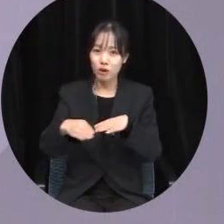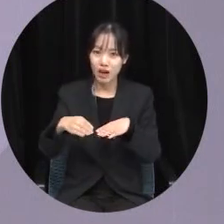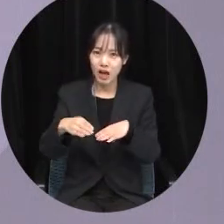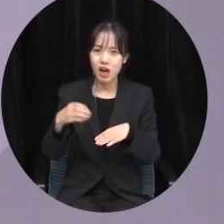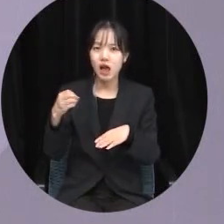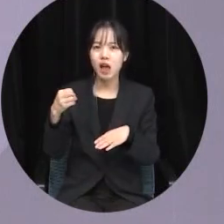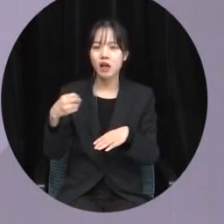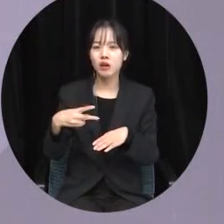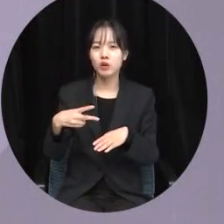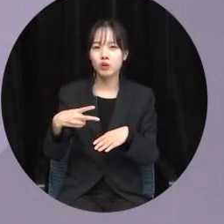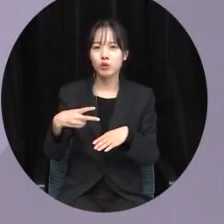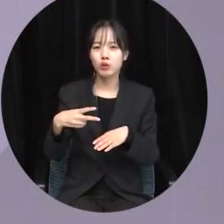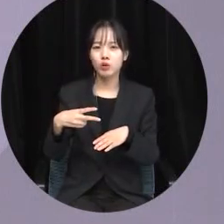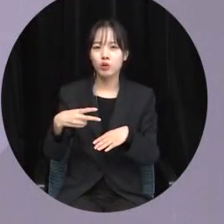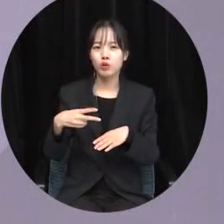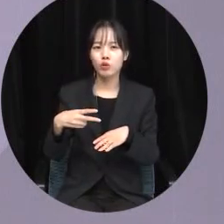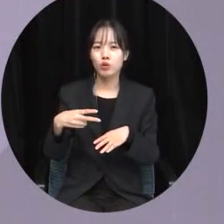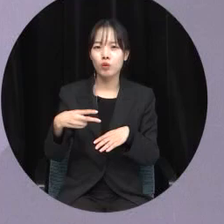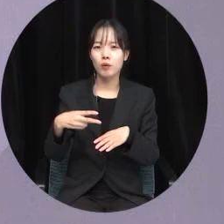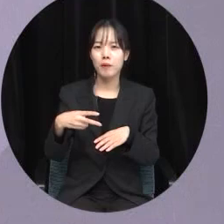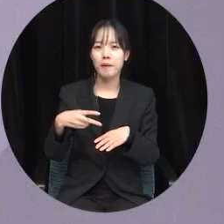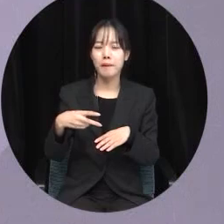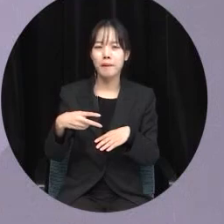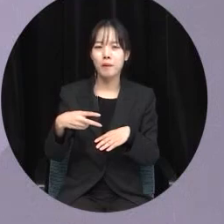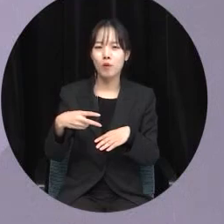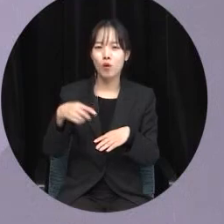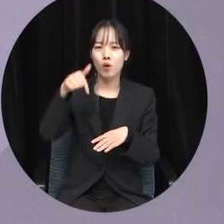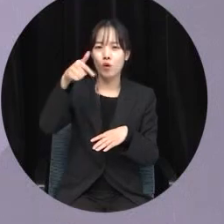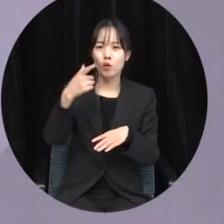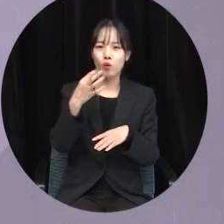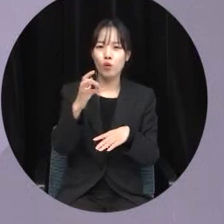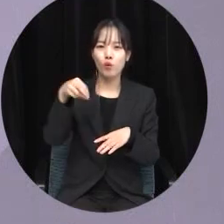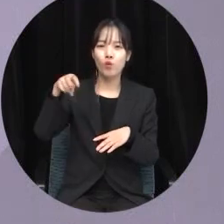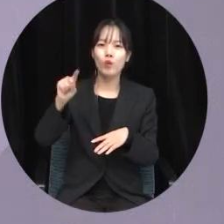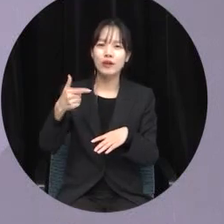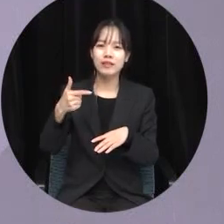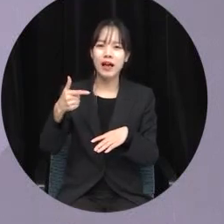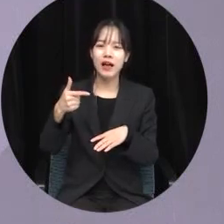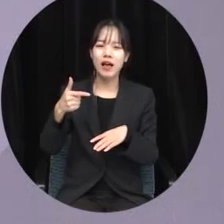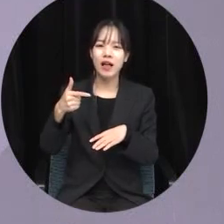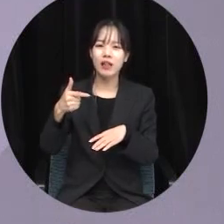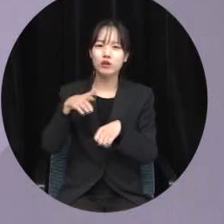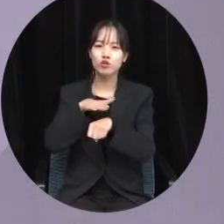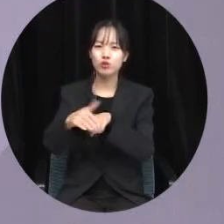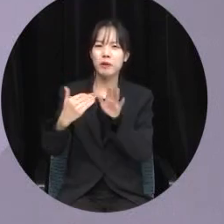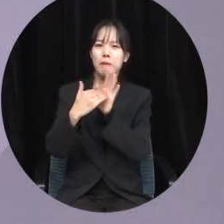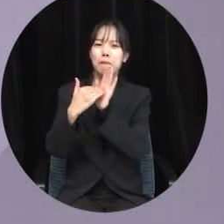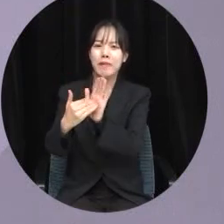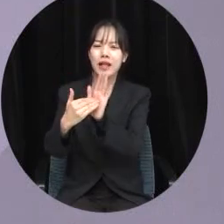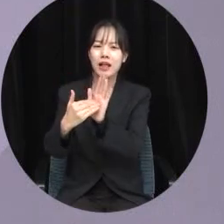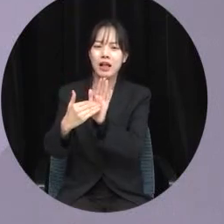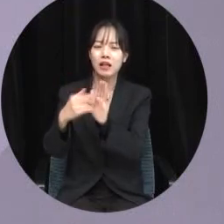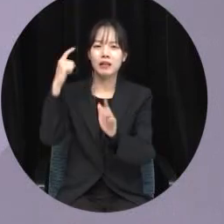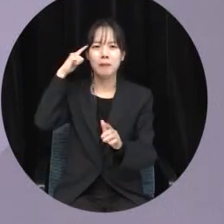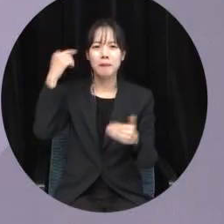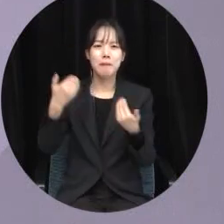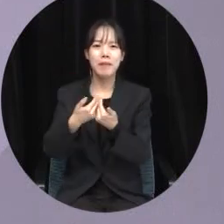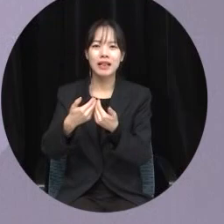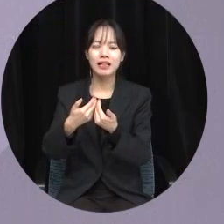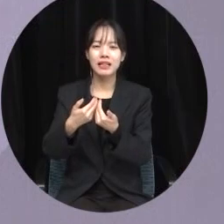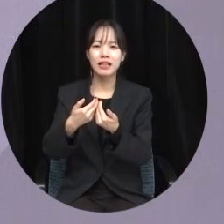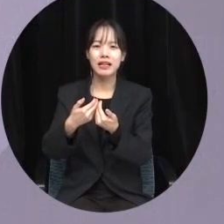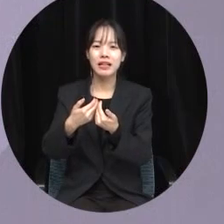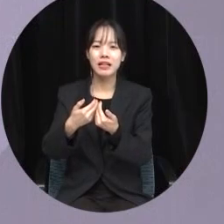반공 공산 전대주의 세력 뭐 이런 식의 개념으로 국내 정치 세력과 사회 세력을